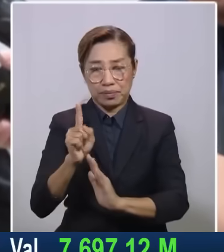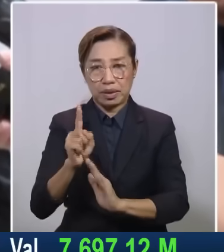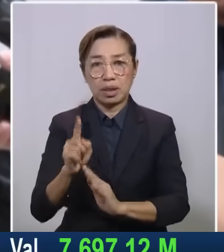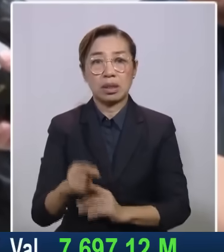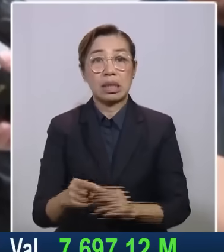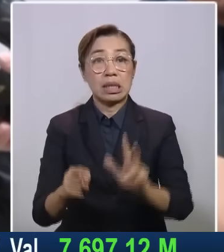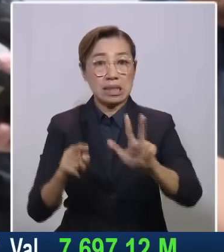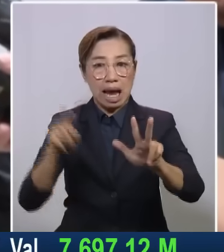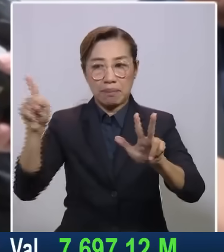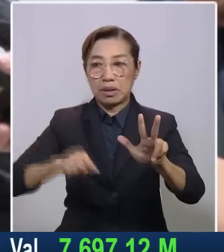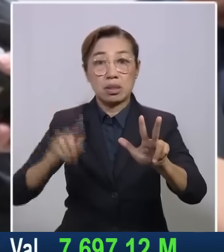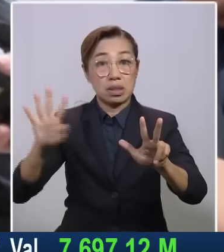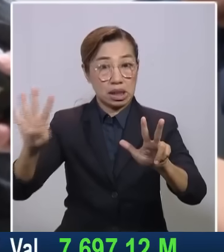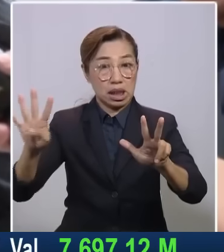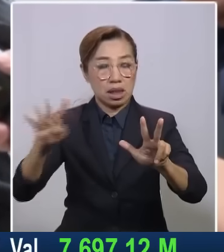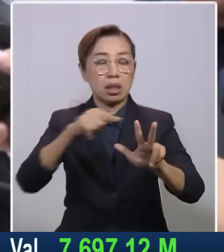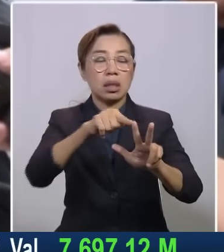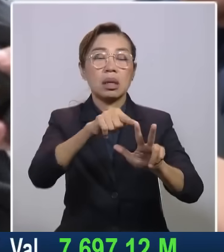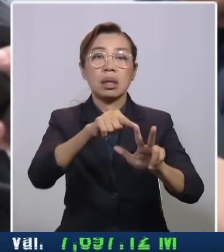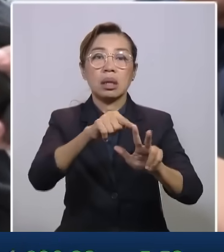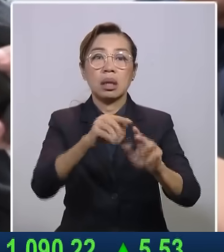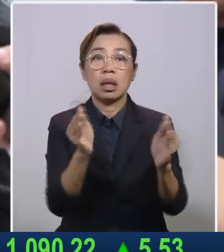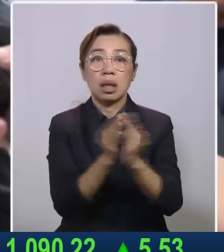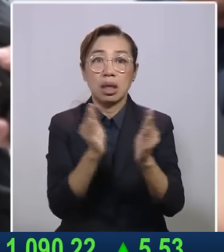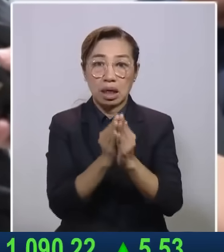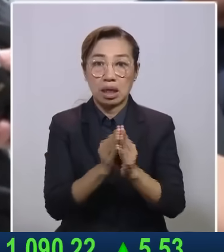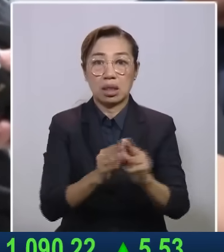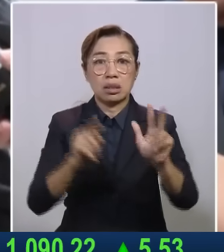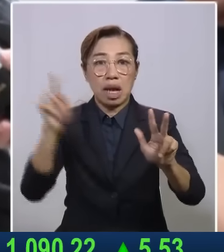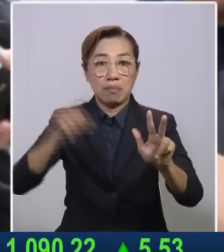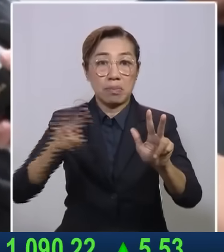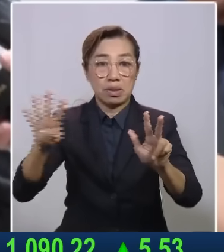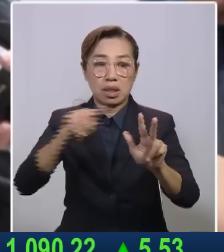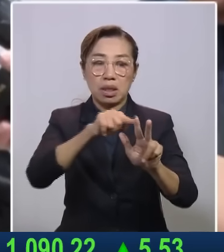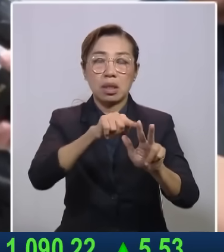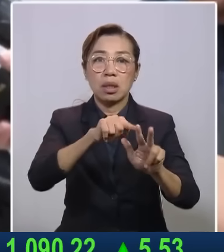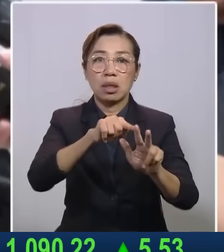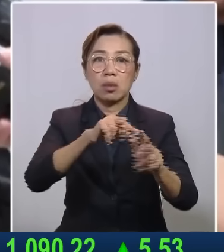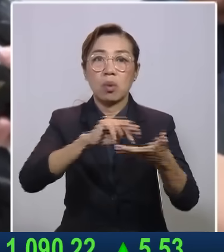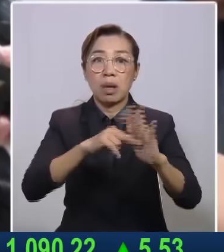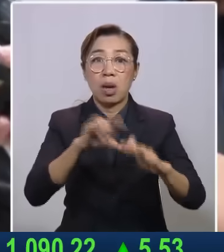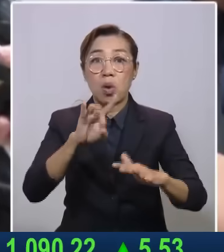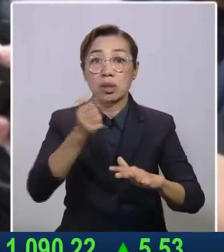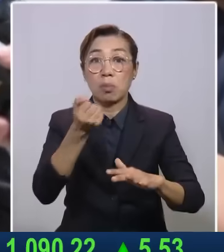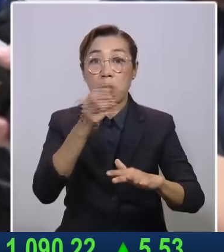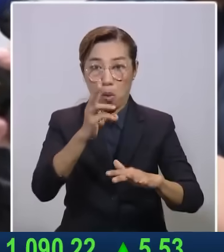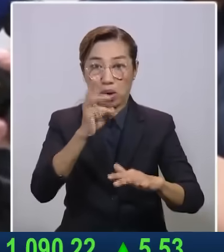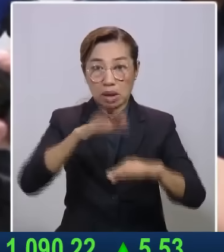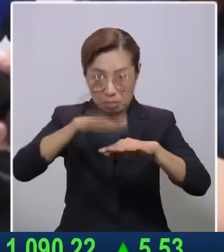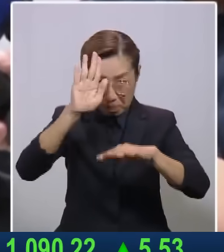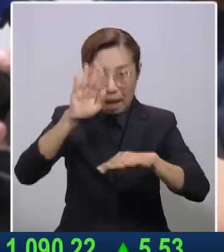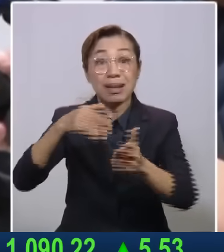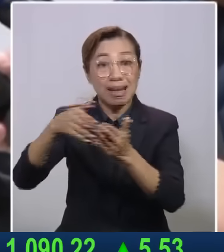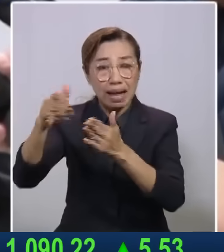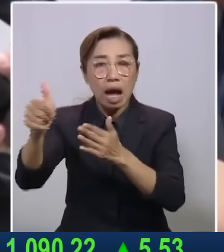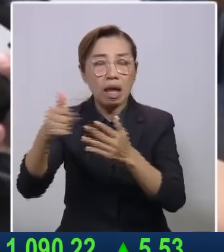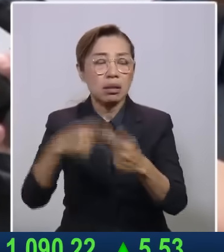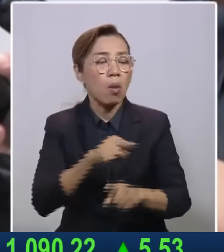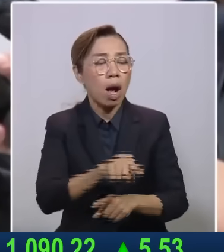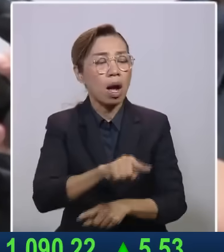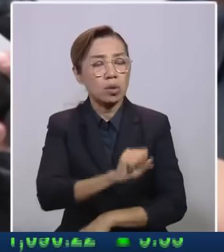อ่า 3ใน 4ของจำนวนกรรมการบริหารพรรคและสสที่มีอยู่นะครับซึ่งเท่ากับ 116เสียงนะครับก็ถือ